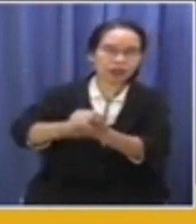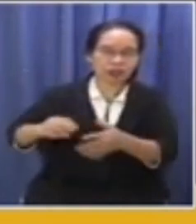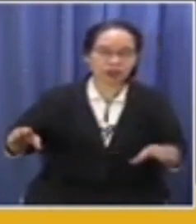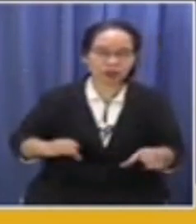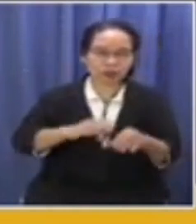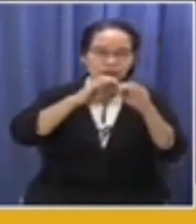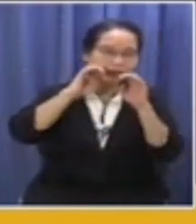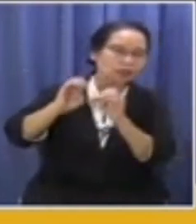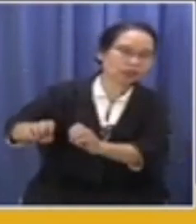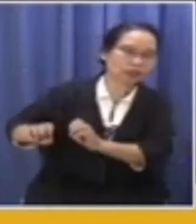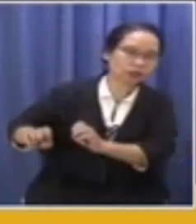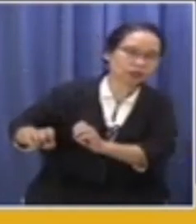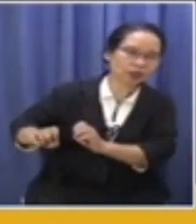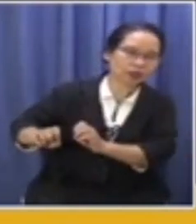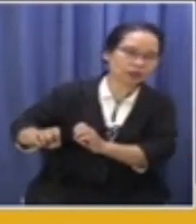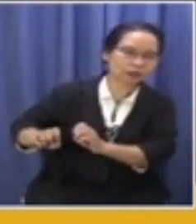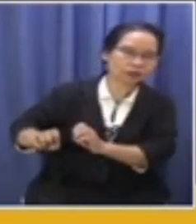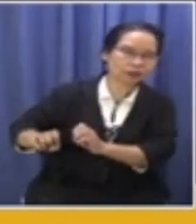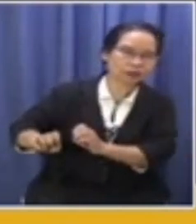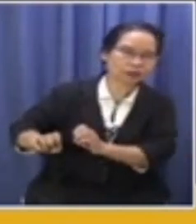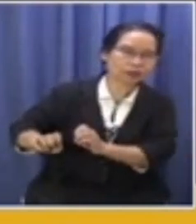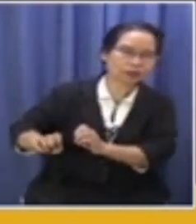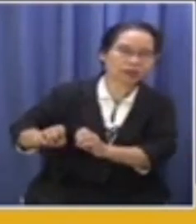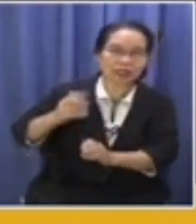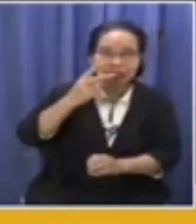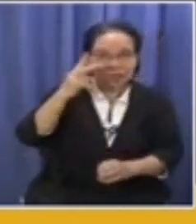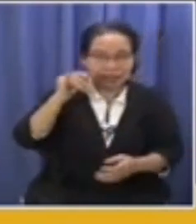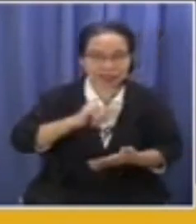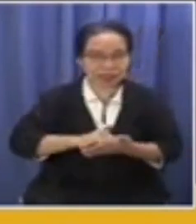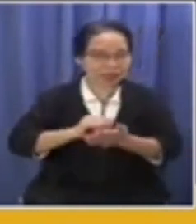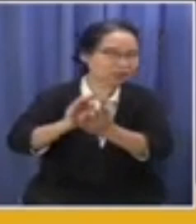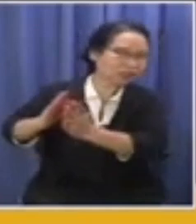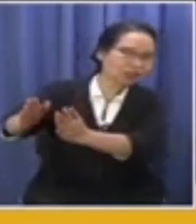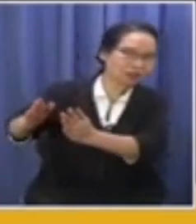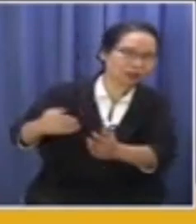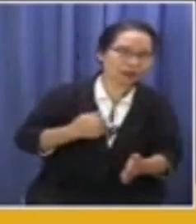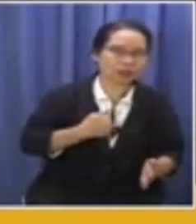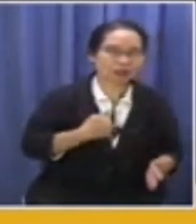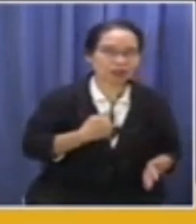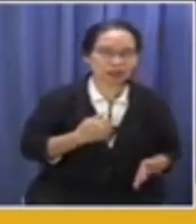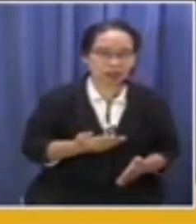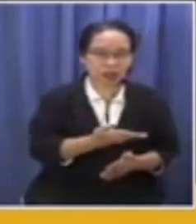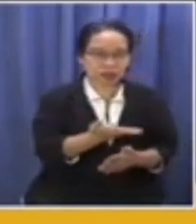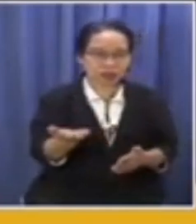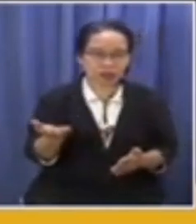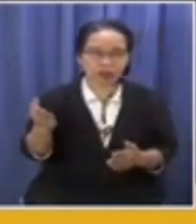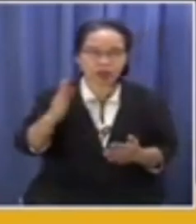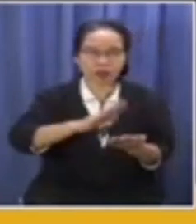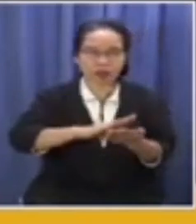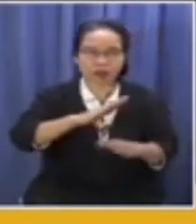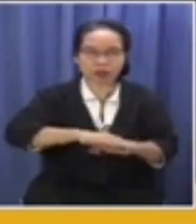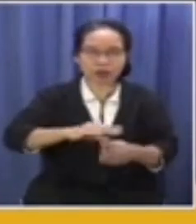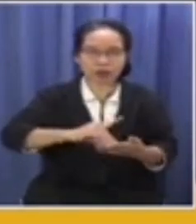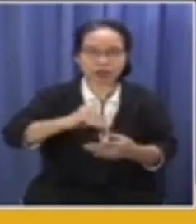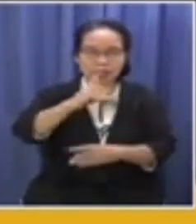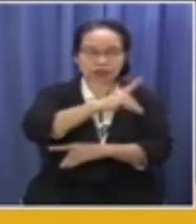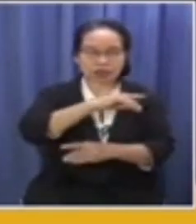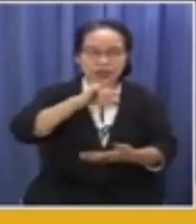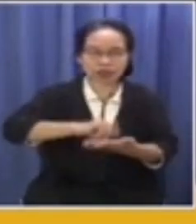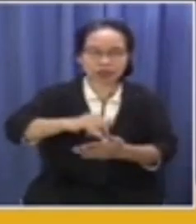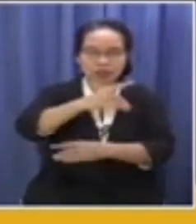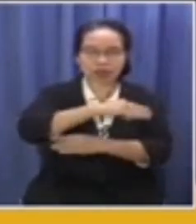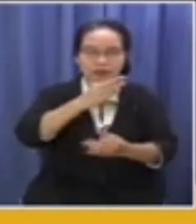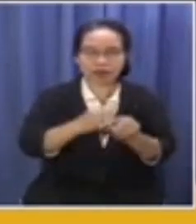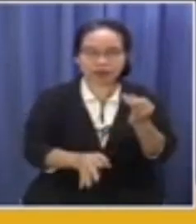kayong manggagawa ng katampalasanan magsilayo kayo sa akin araw na yon sa araw ng